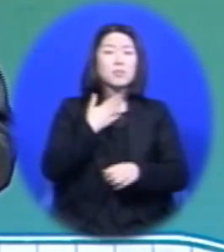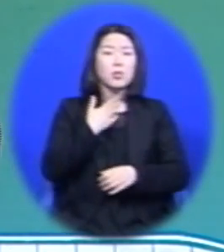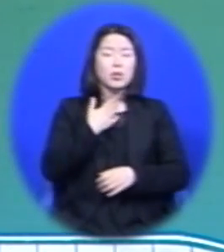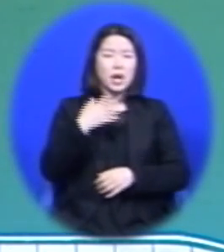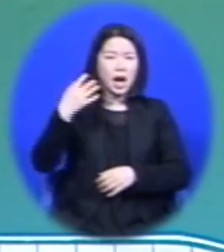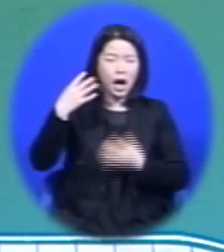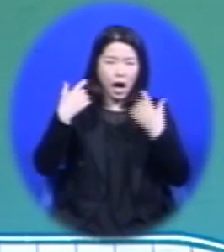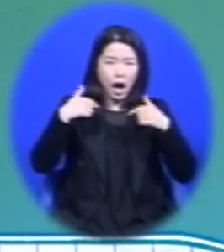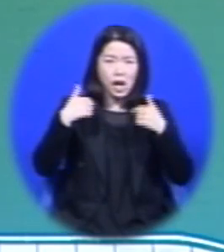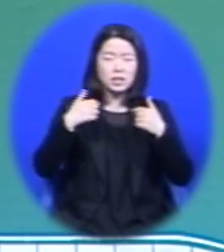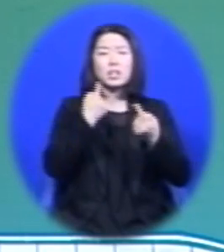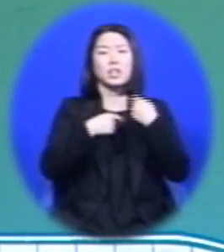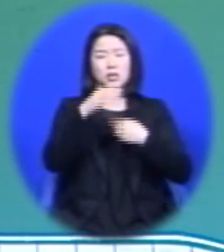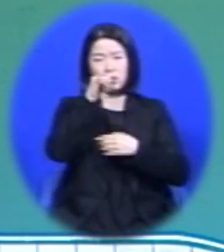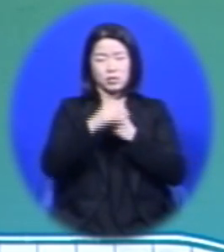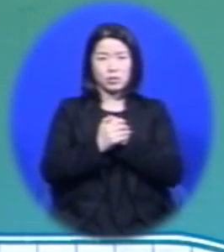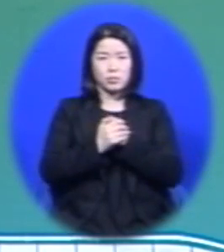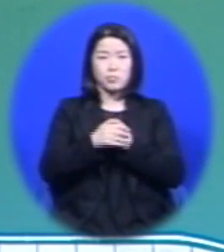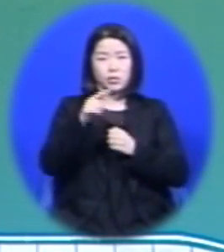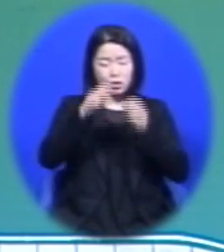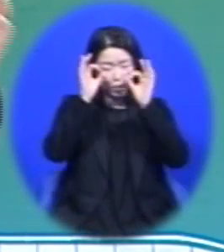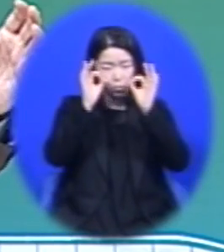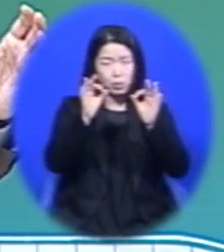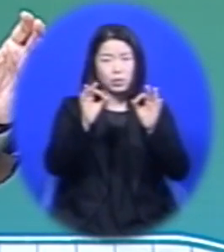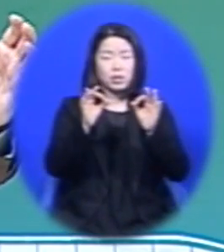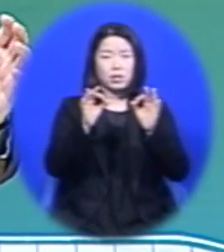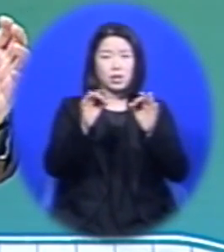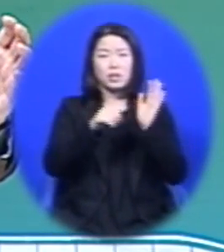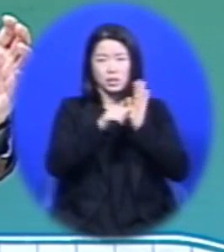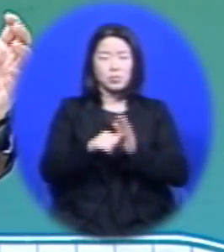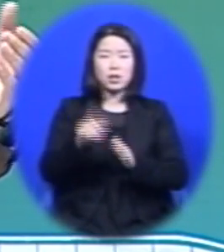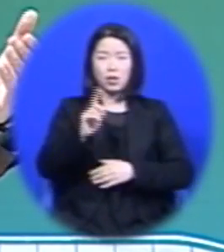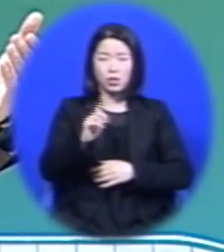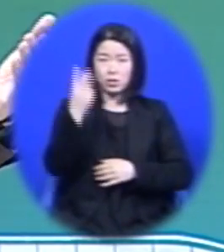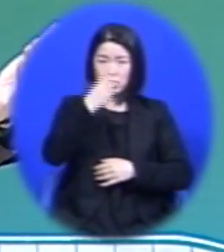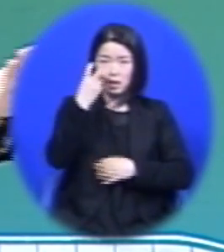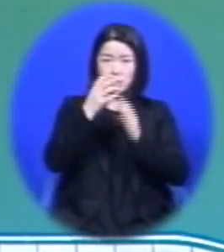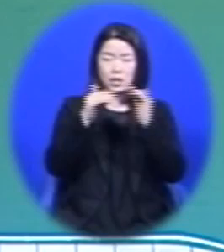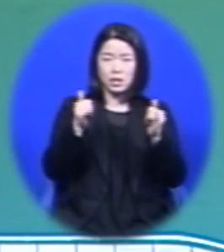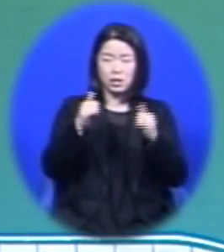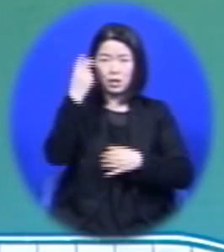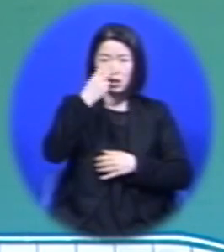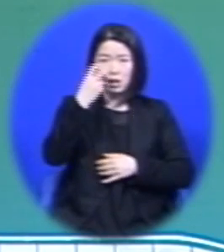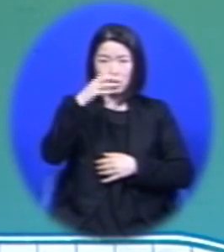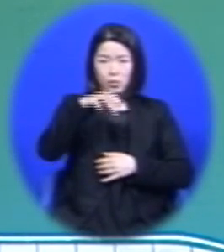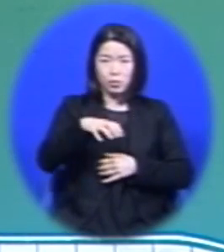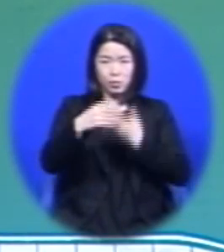쉬어 있었습니다. 그걸 보다 못한 어느 교도관이 그를 진료소로 데리고